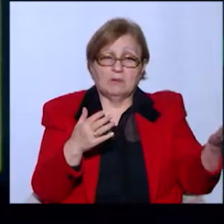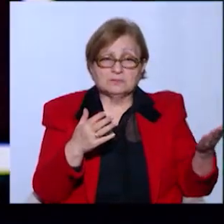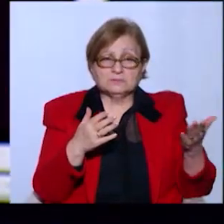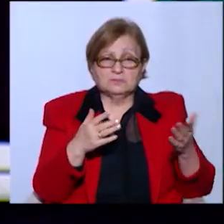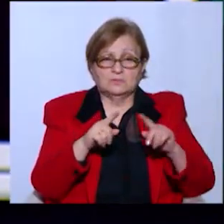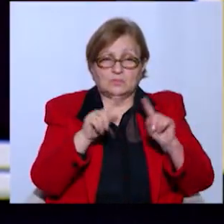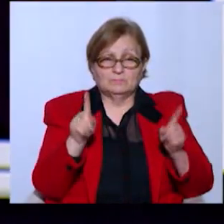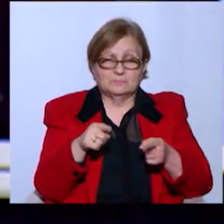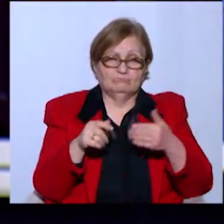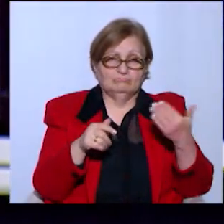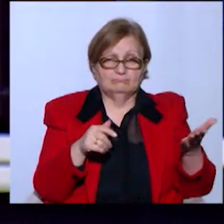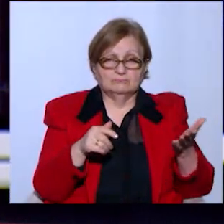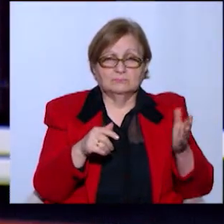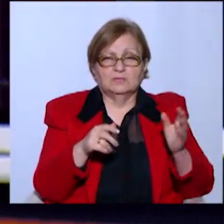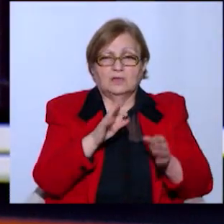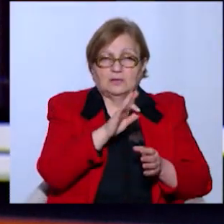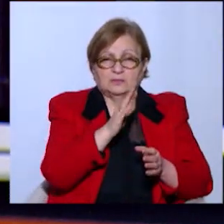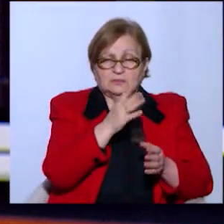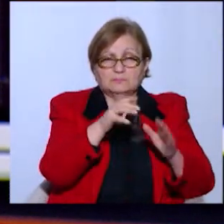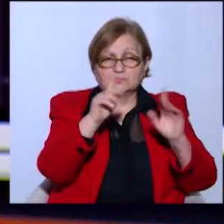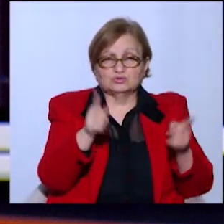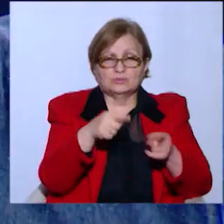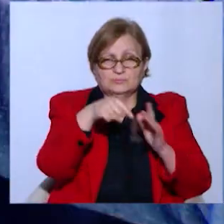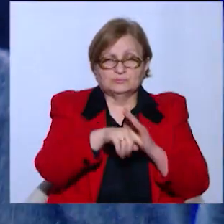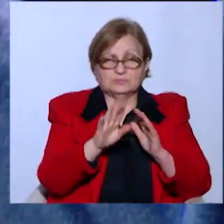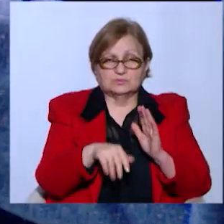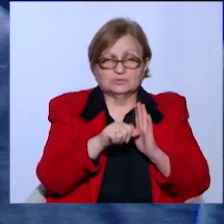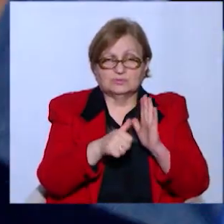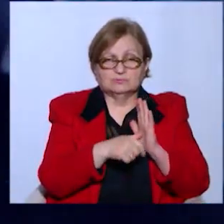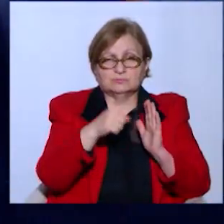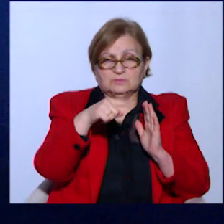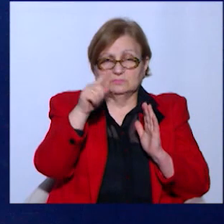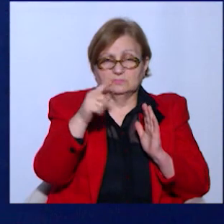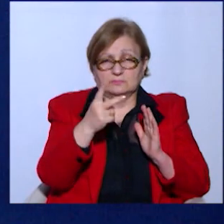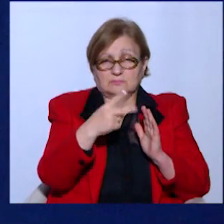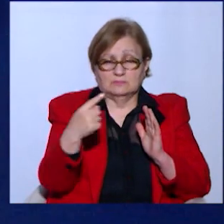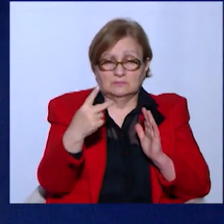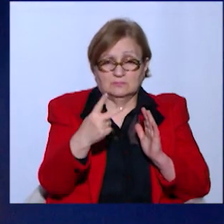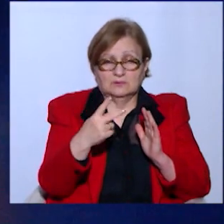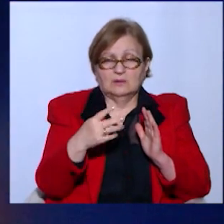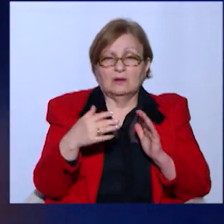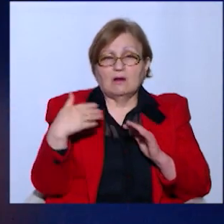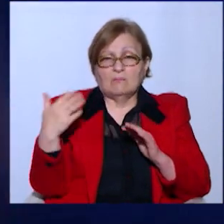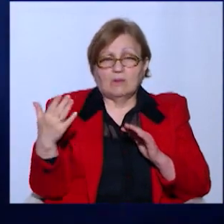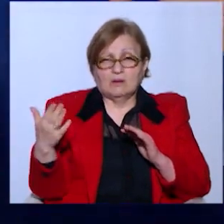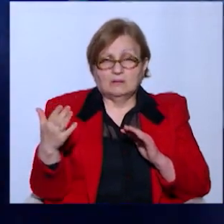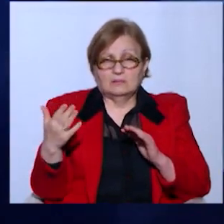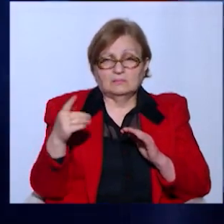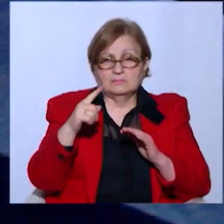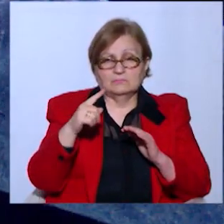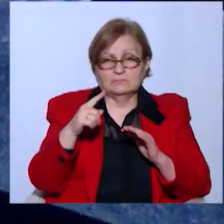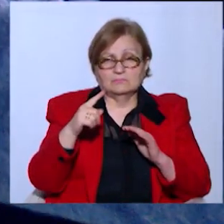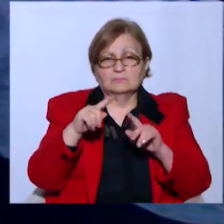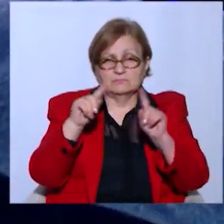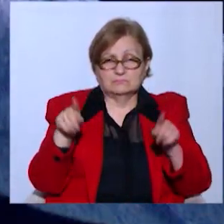ფრჩხილებს გარეთ გავიტანოთ ქუ და ფრჩხილებში დარჩება 16 ფესვი 2-1, მარჯვენა მხარედან ფრჩხილებს